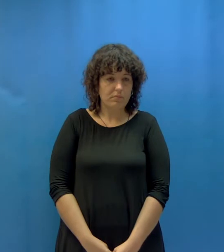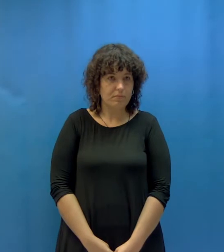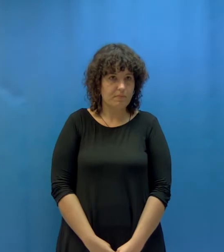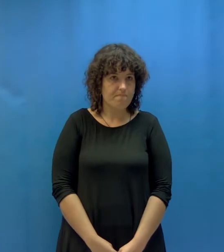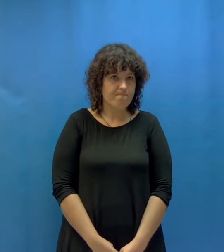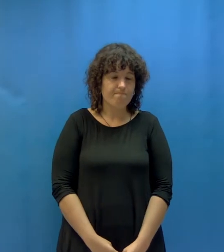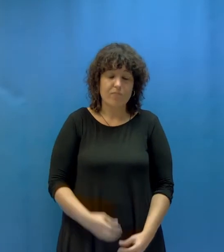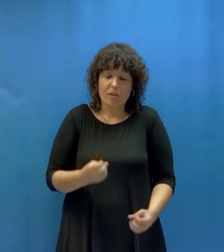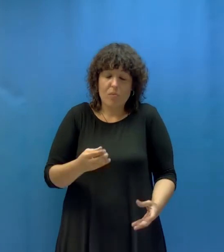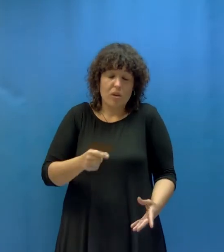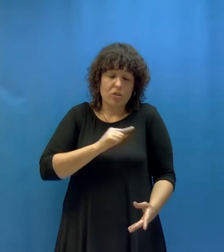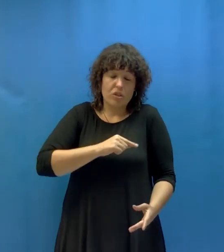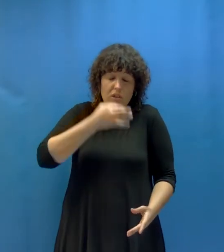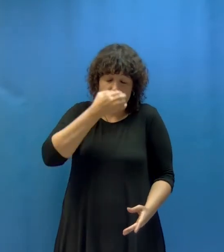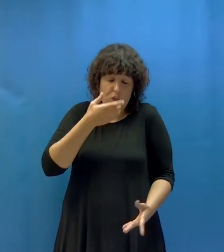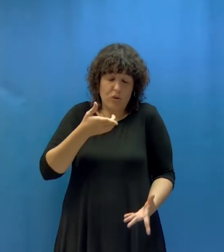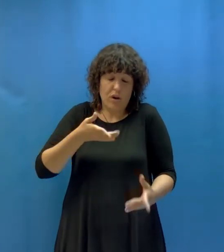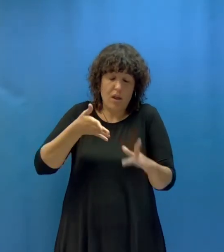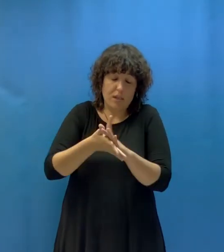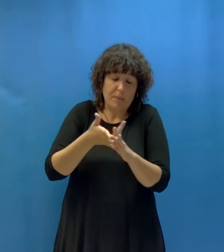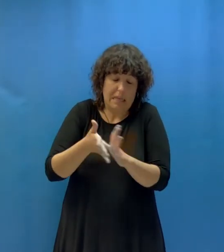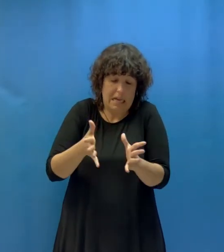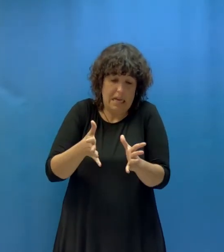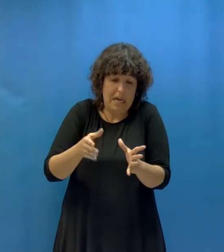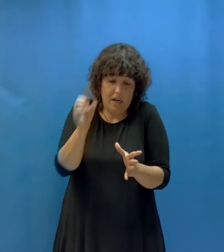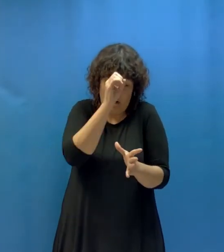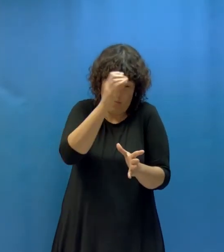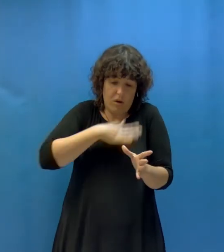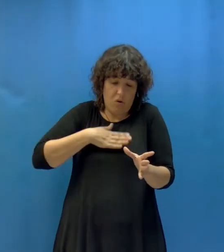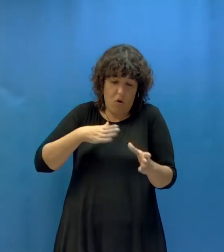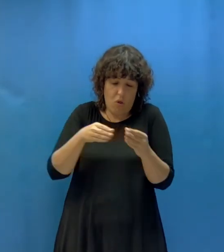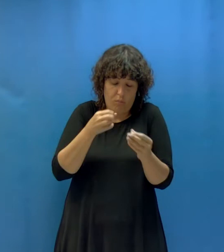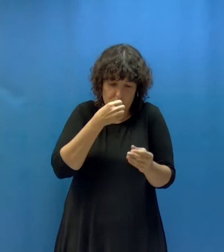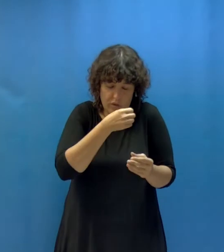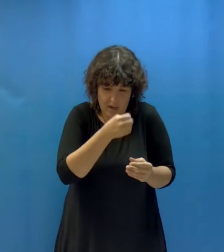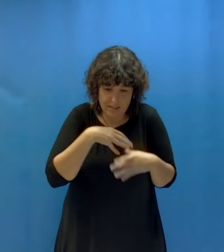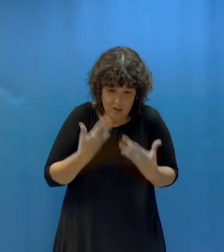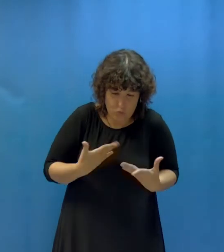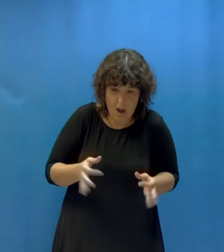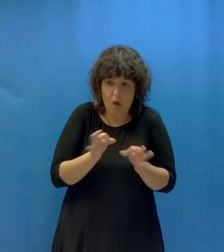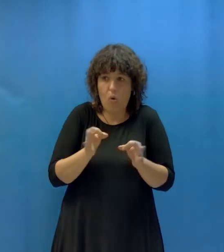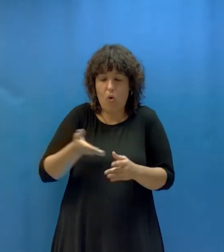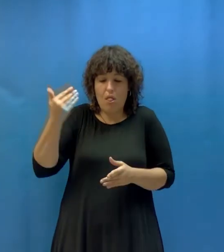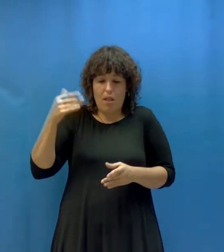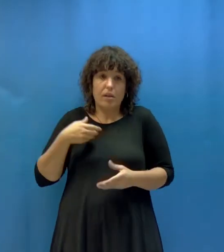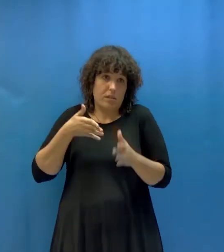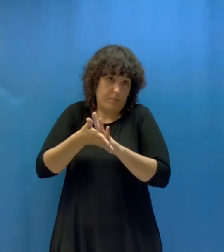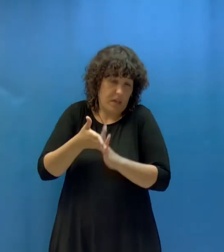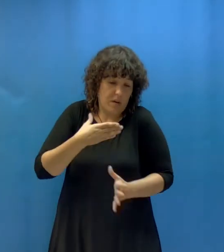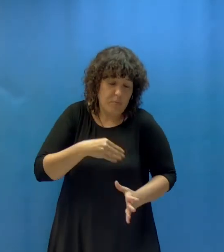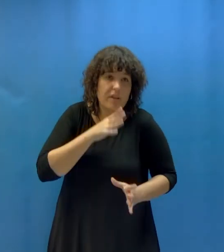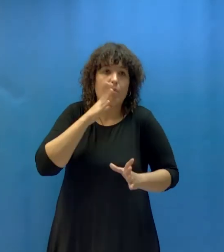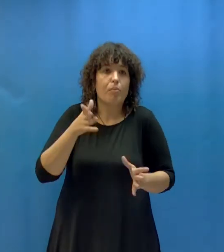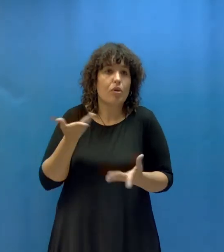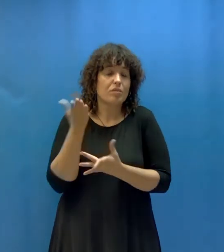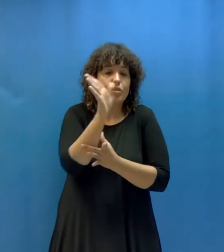Bueno, senyor del senyor, jo li puc explicar la posició del grup municipal socialista de l'actual i de l'anterior legislatura, perquè en l'exposició pública